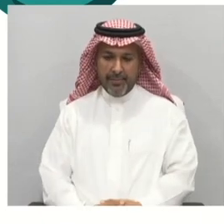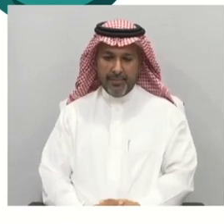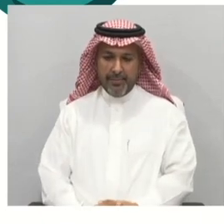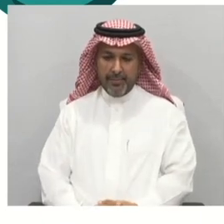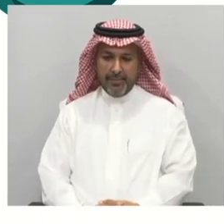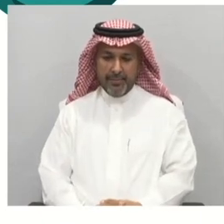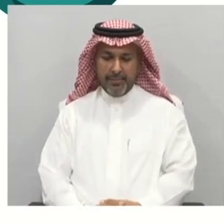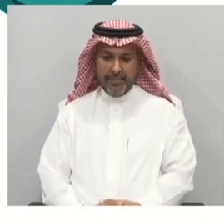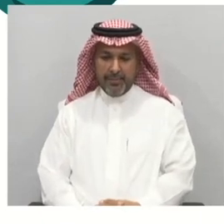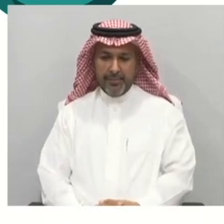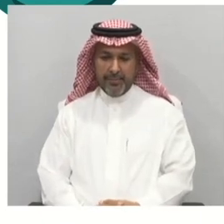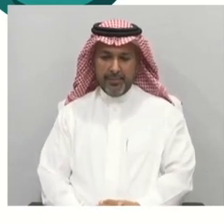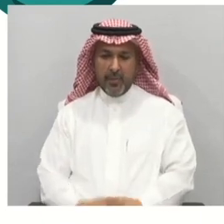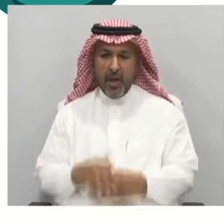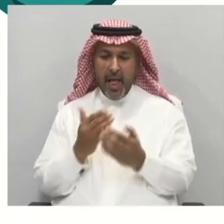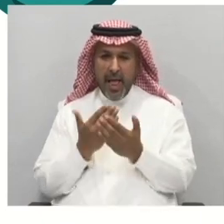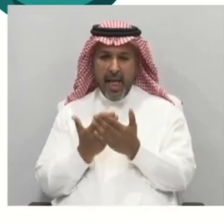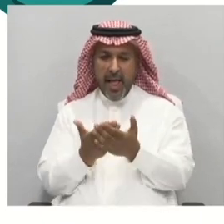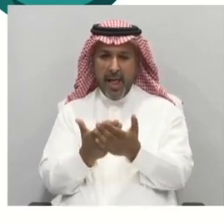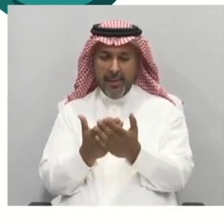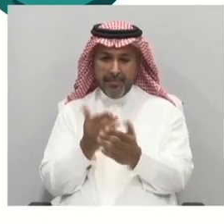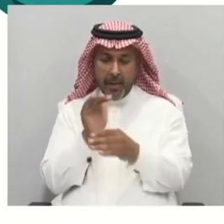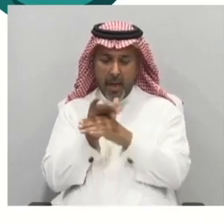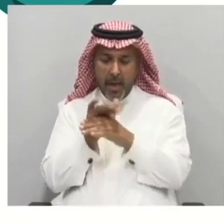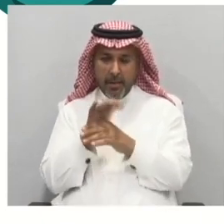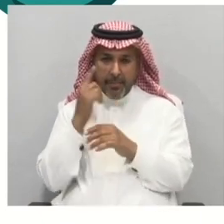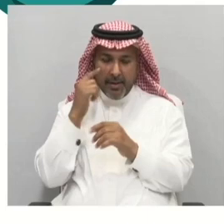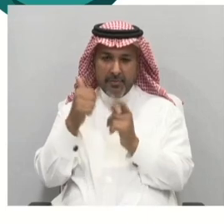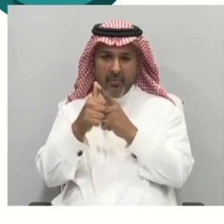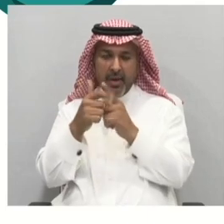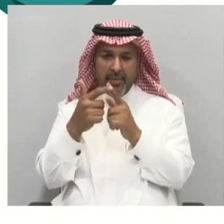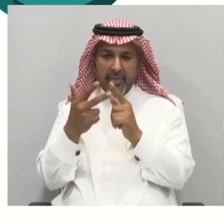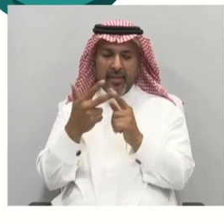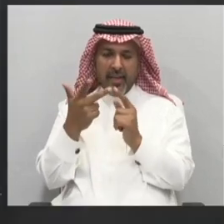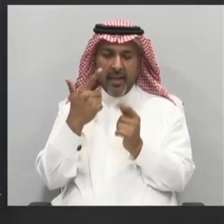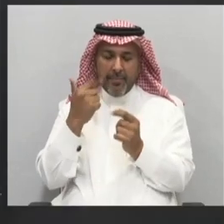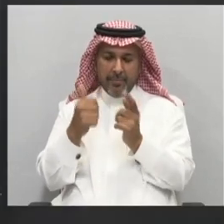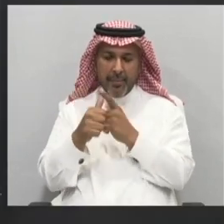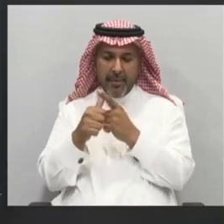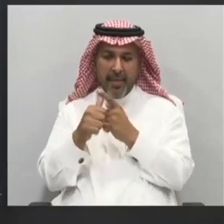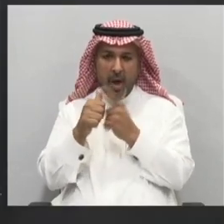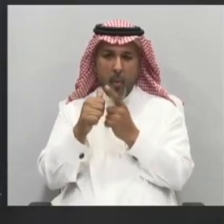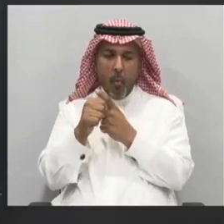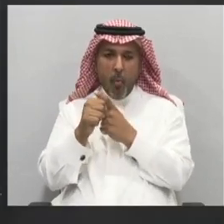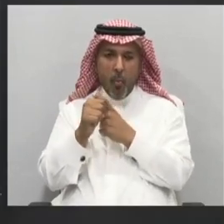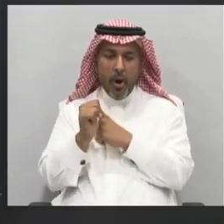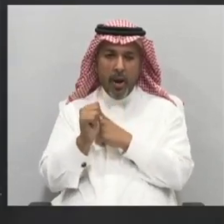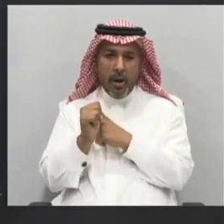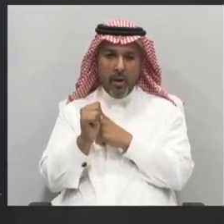ومعجزات اجراها الله على ايدي رسل عليهم السلام ذكرنا بعض هذه الايات ما رايكم نعدد سويا اعظمها